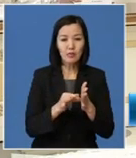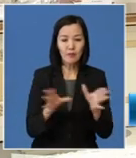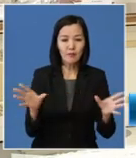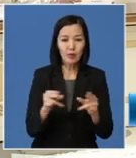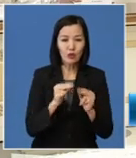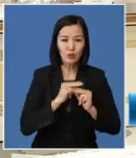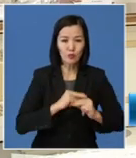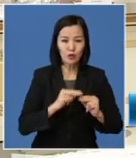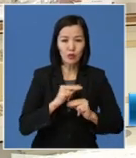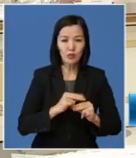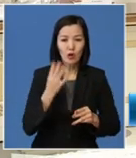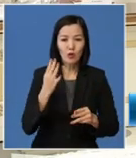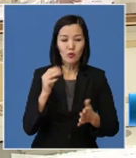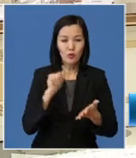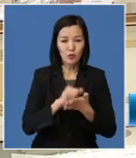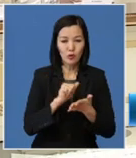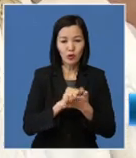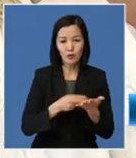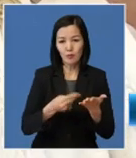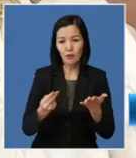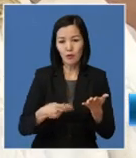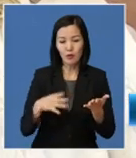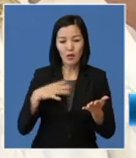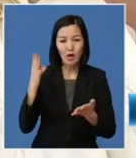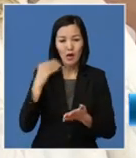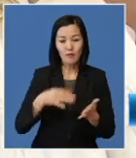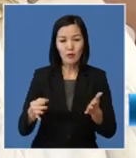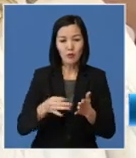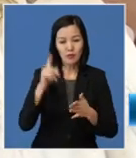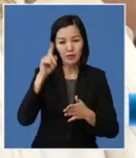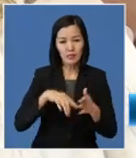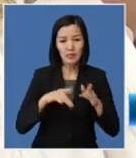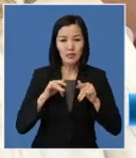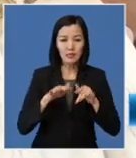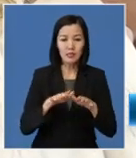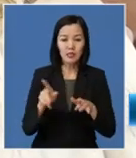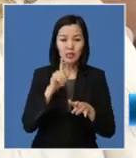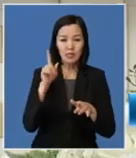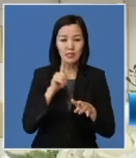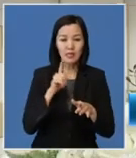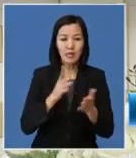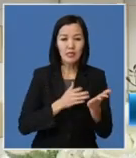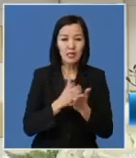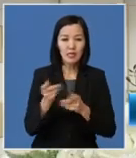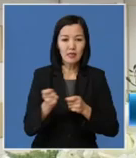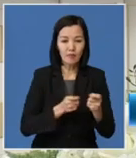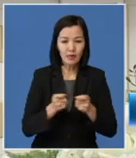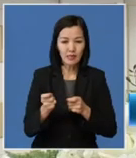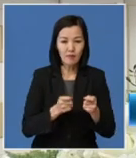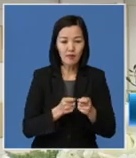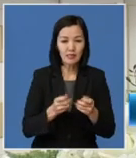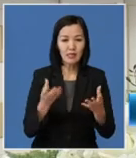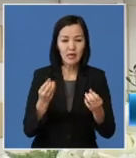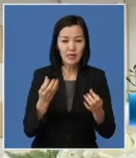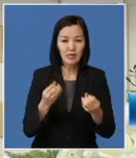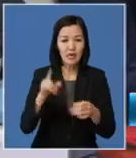әрекеттестік жөнінде 4 шақты меморандум да жасалды. Алматы облыстық дін істері және жастар саясаты мәселелері басқармалары.